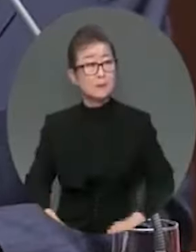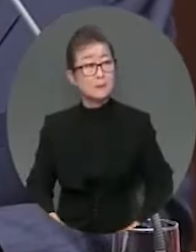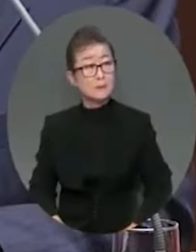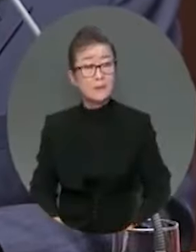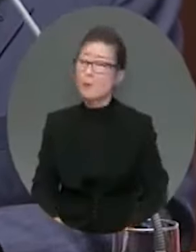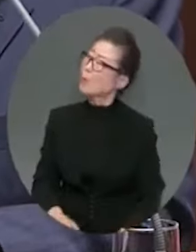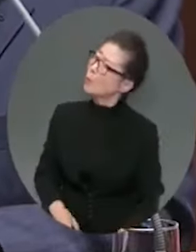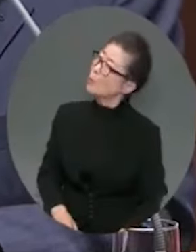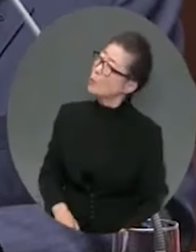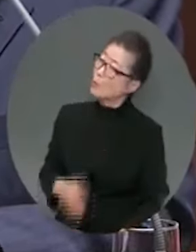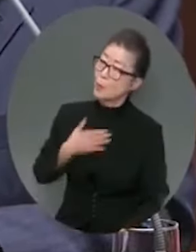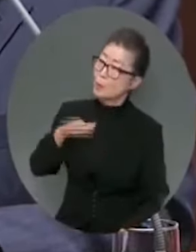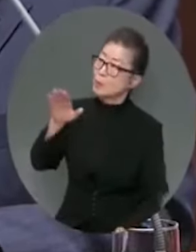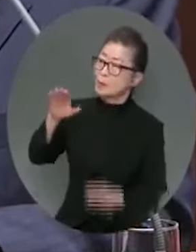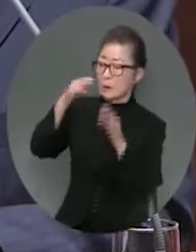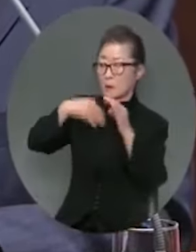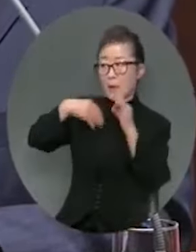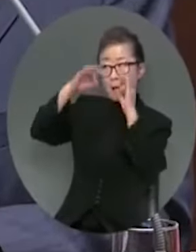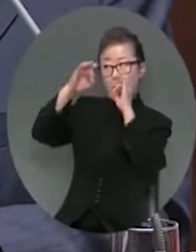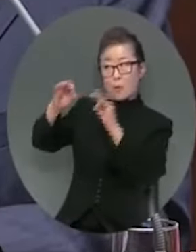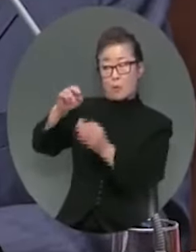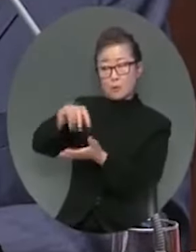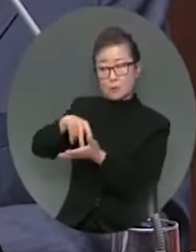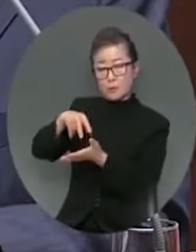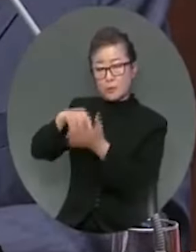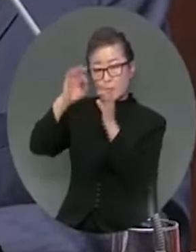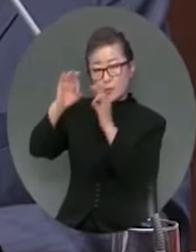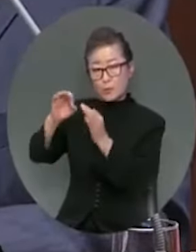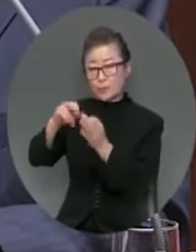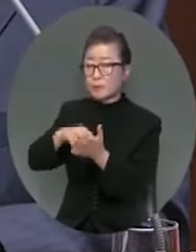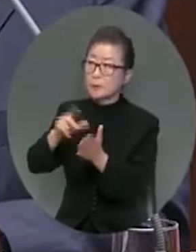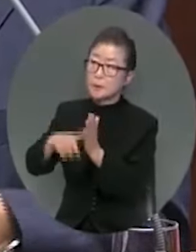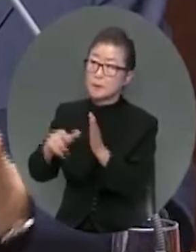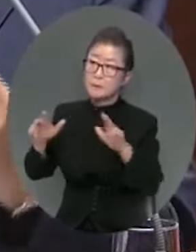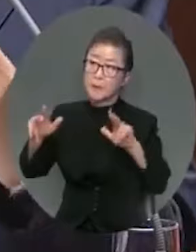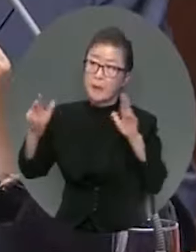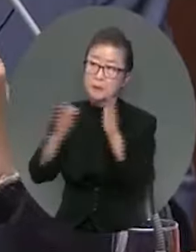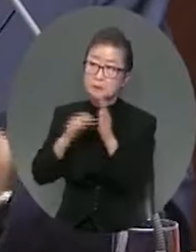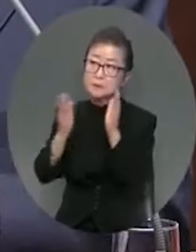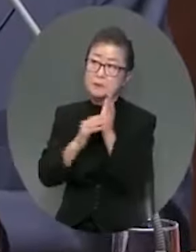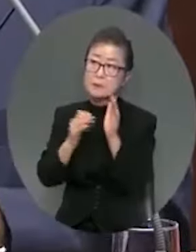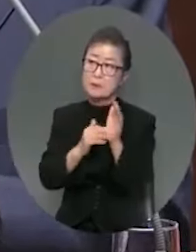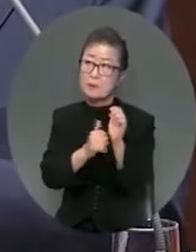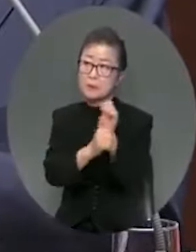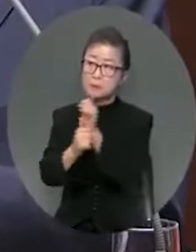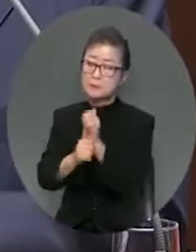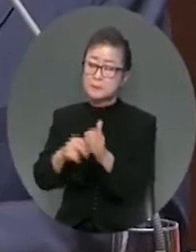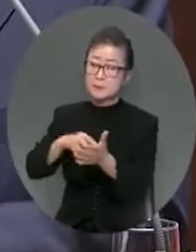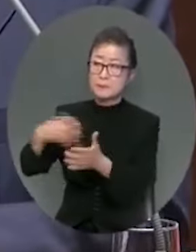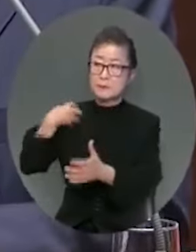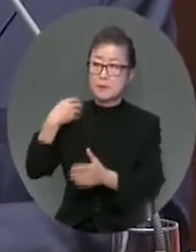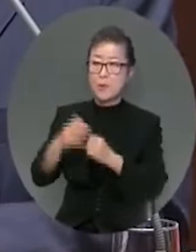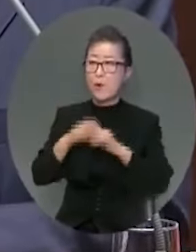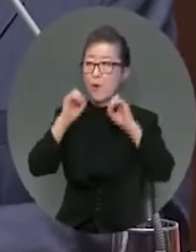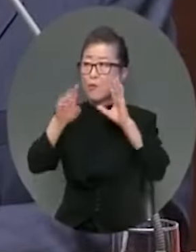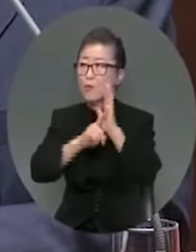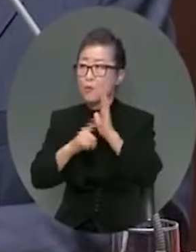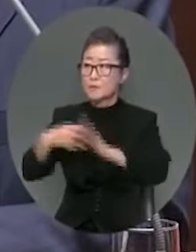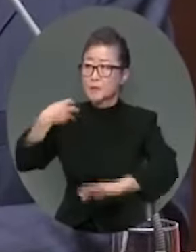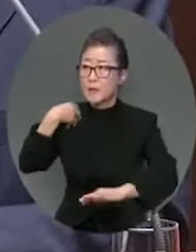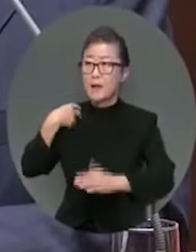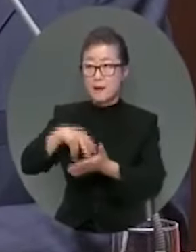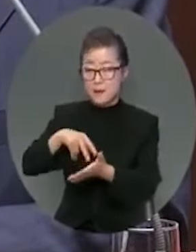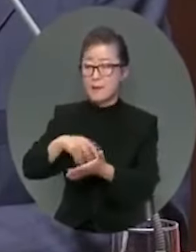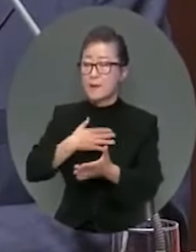그거는 제가 보기에는 이제까지 그 비서실장으로서 공보수석으로서